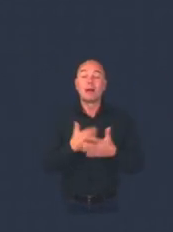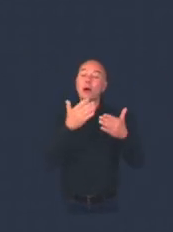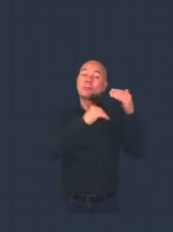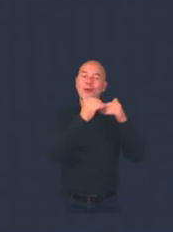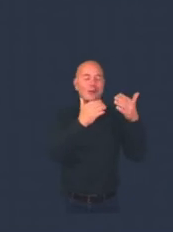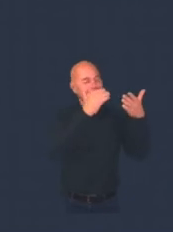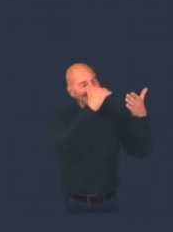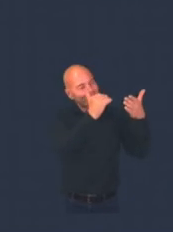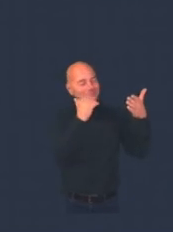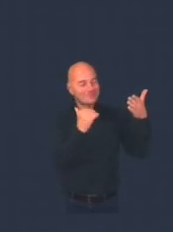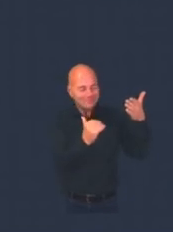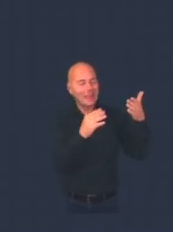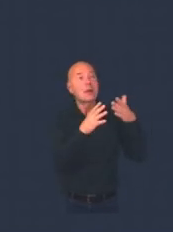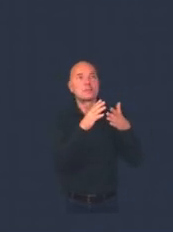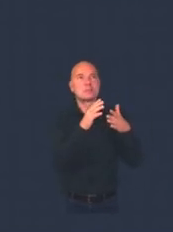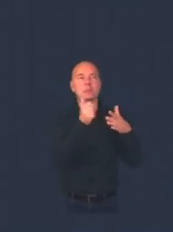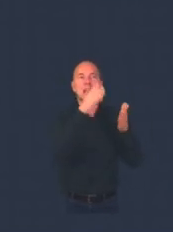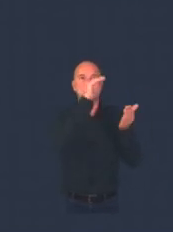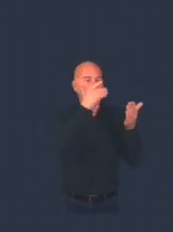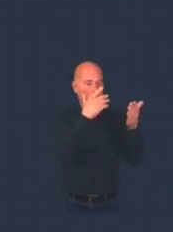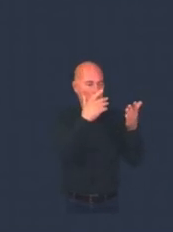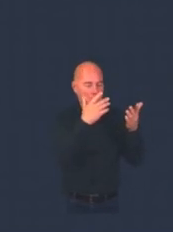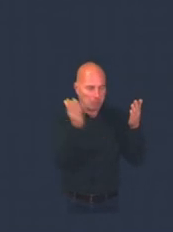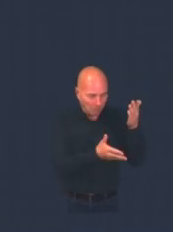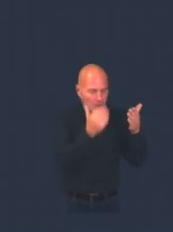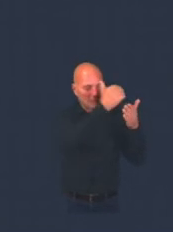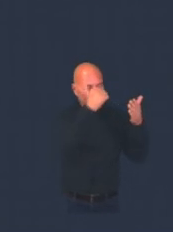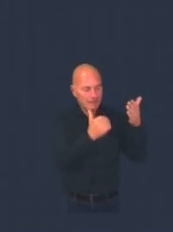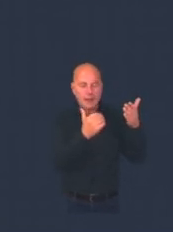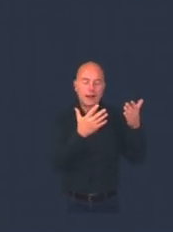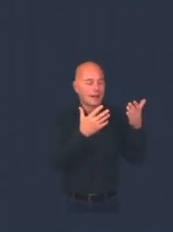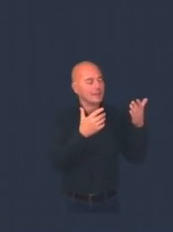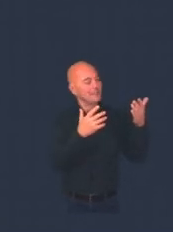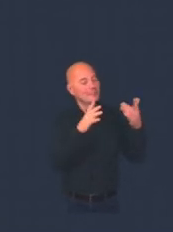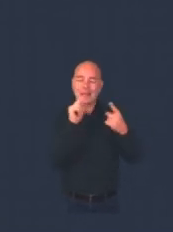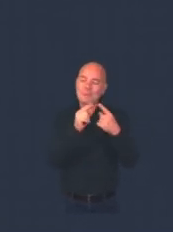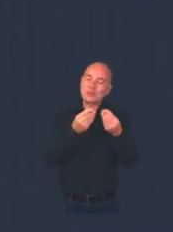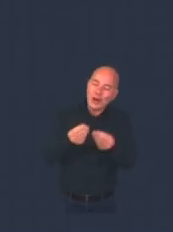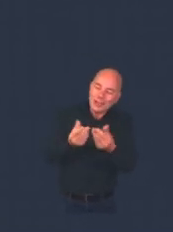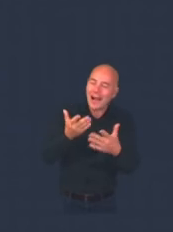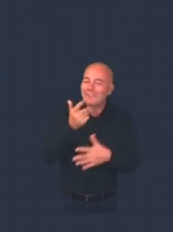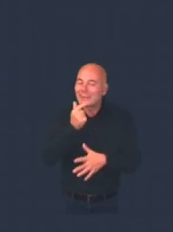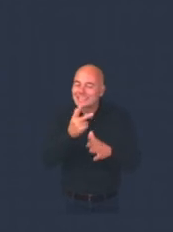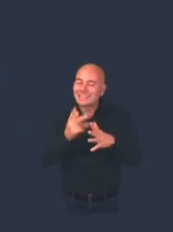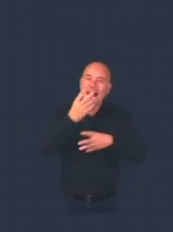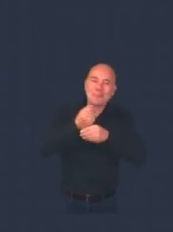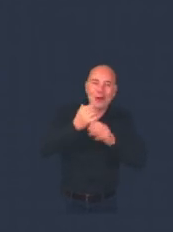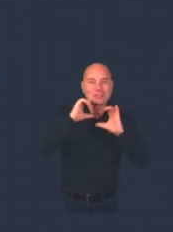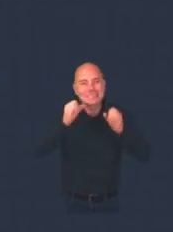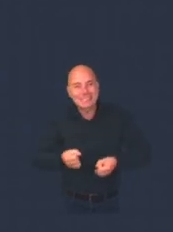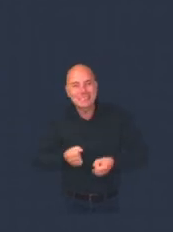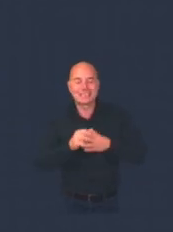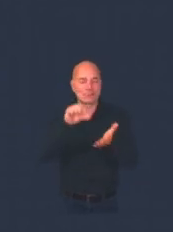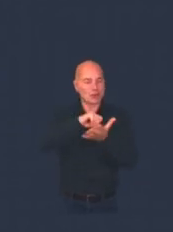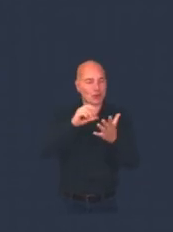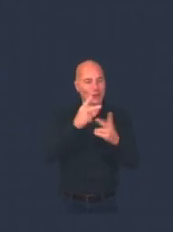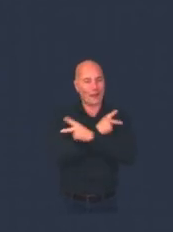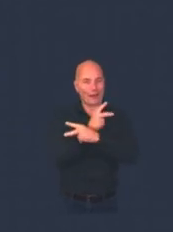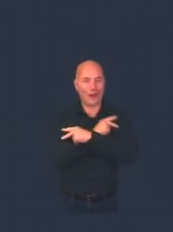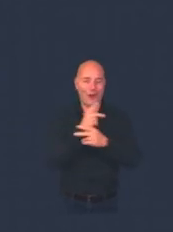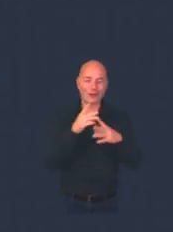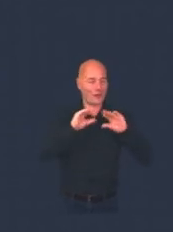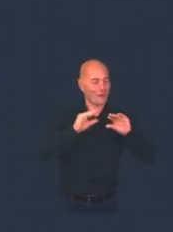le premier, du nouvel espoir, comme faciliter l'apprentissage du ski et la découverte de la montagne, améliorer l'hébergement des centres de vacances,